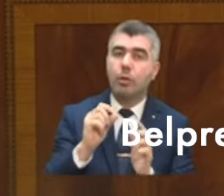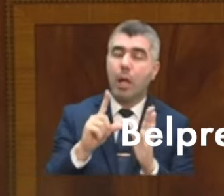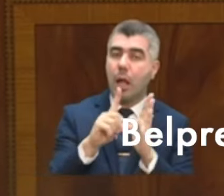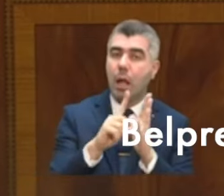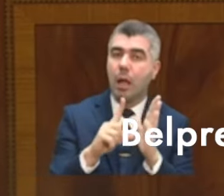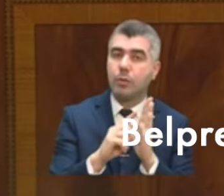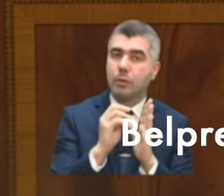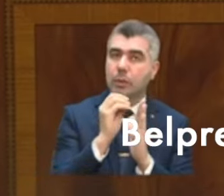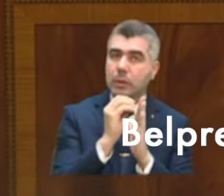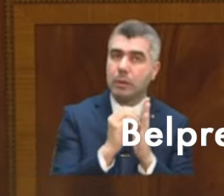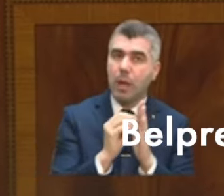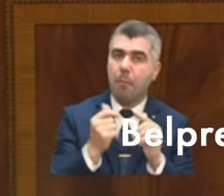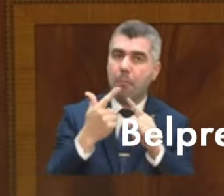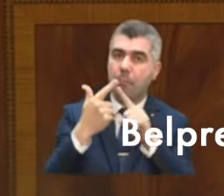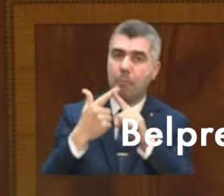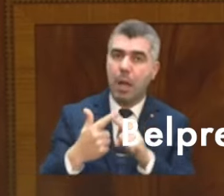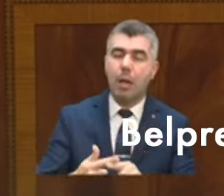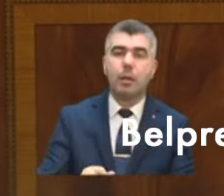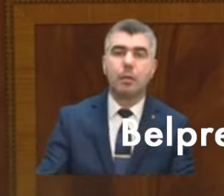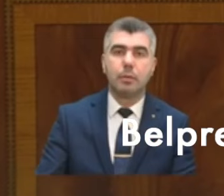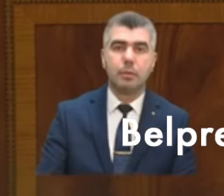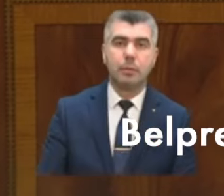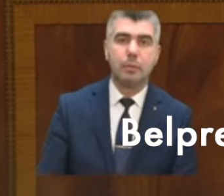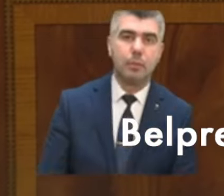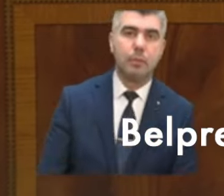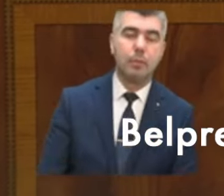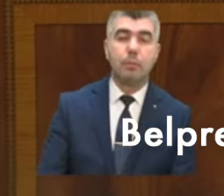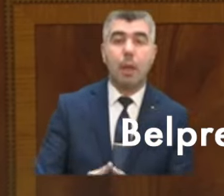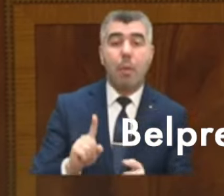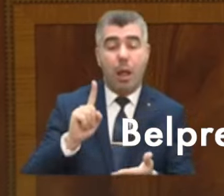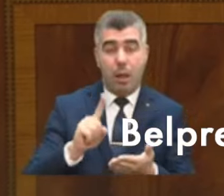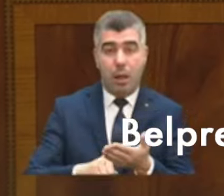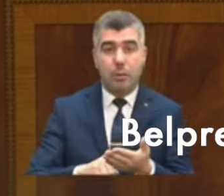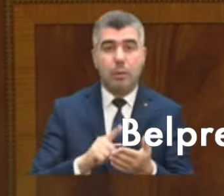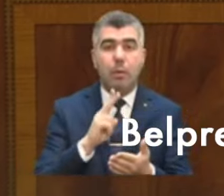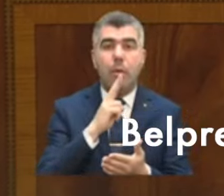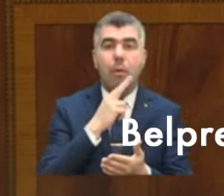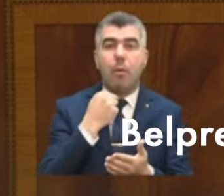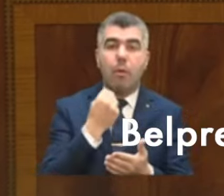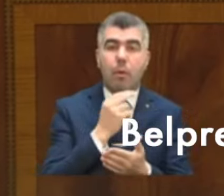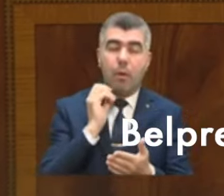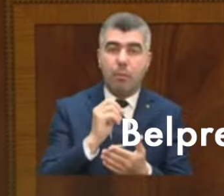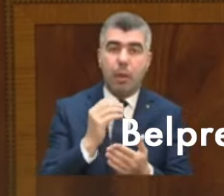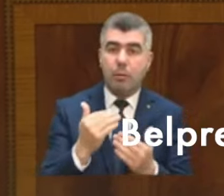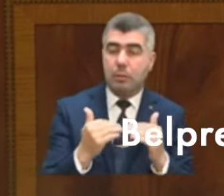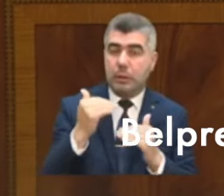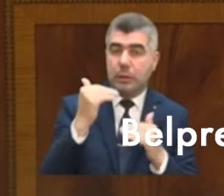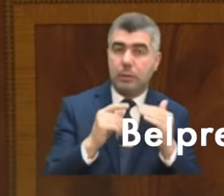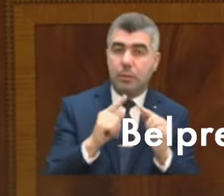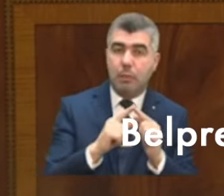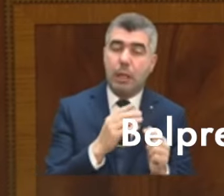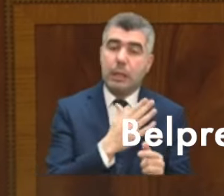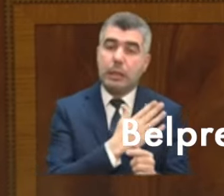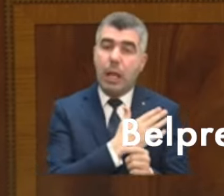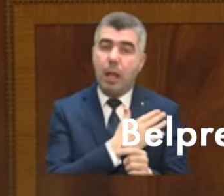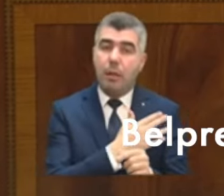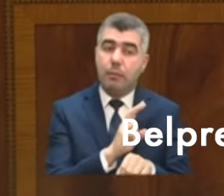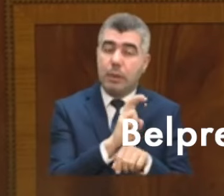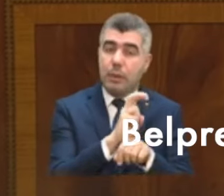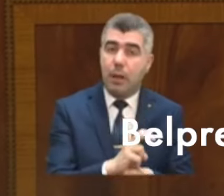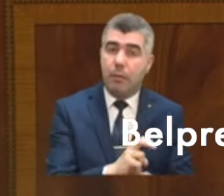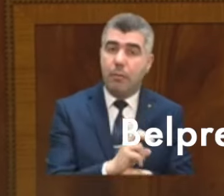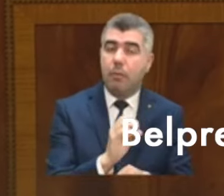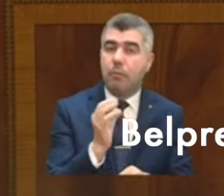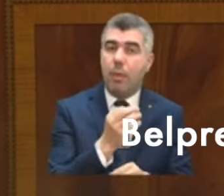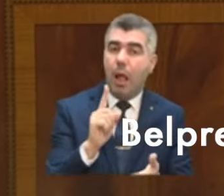التنظيمي للماليه وهنا لابد من ان نؤكد على ان الحكومه من اجل تجاوز اشكاليه المديونيه يجب ان